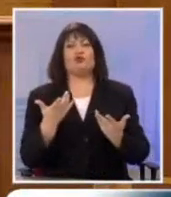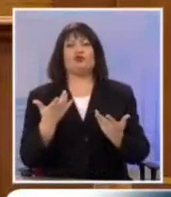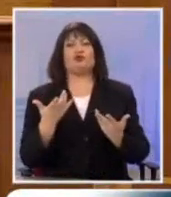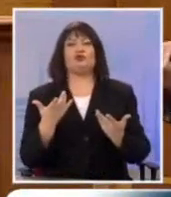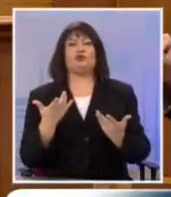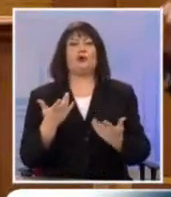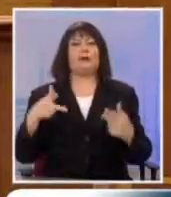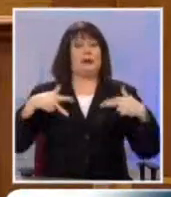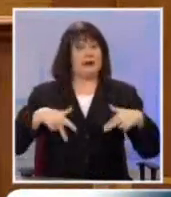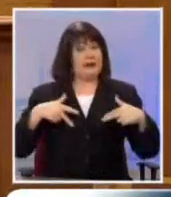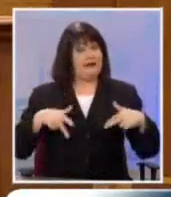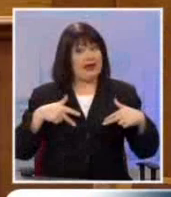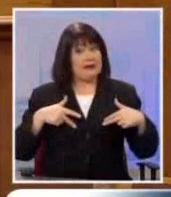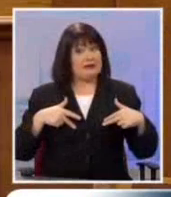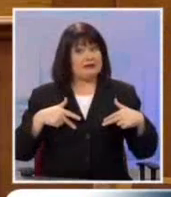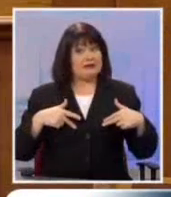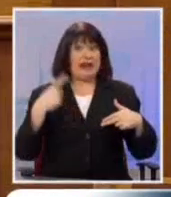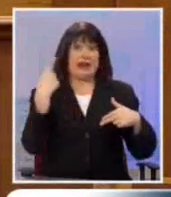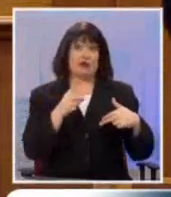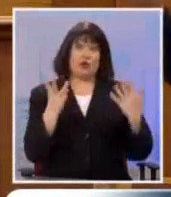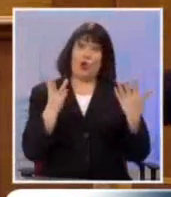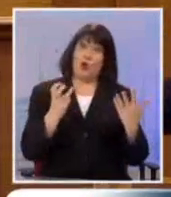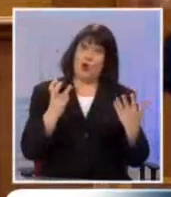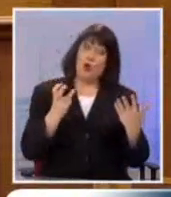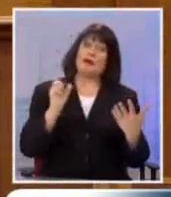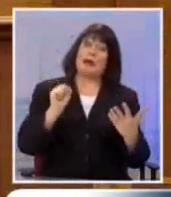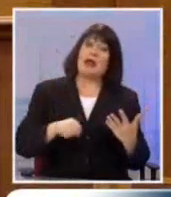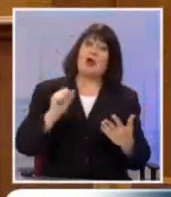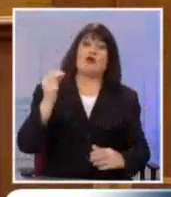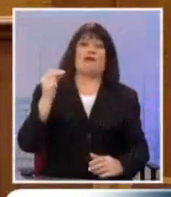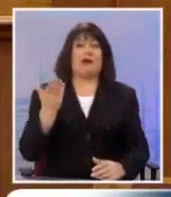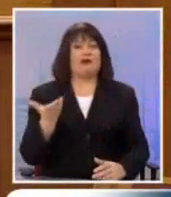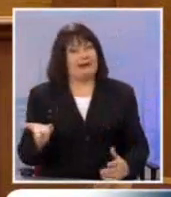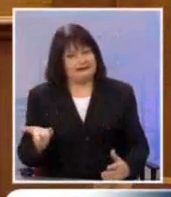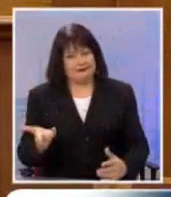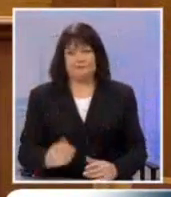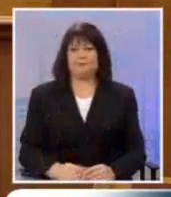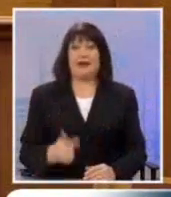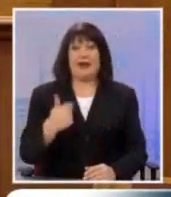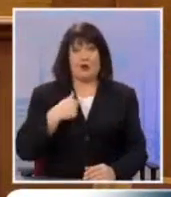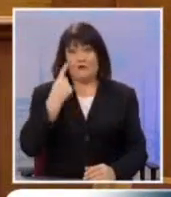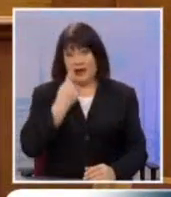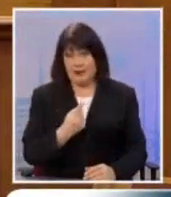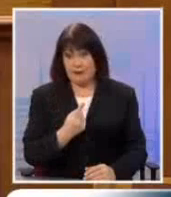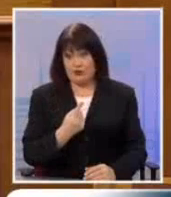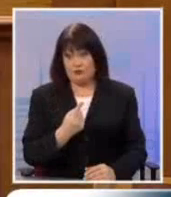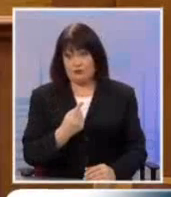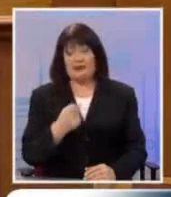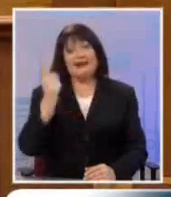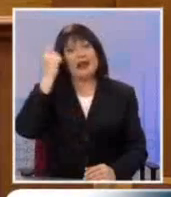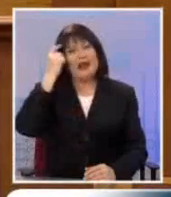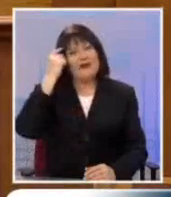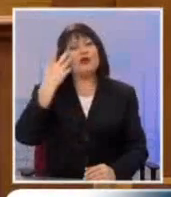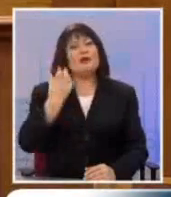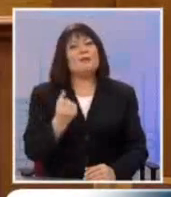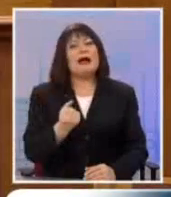με την κυβέρνηση, αν θα είναι 180 ή δεν θα είναι 180. Εγώ βλέπω και καταλαβαίνω ότι υπάρχει